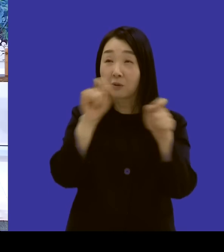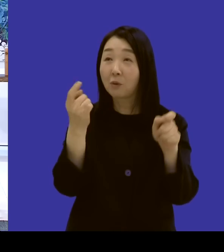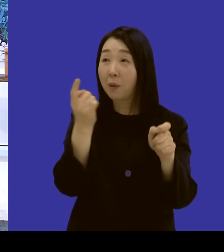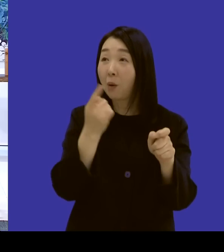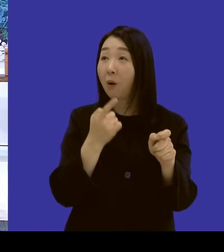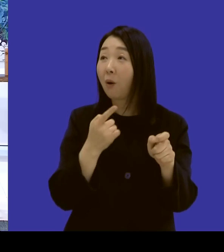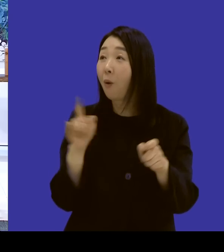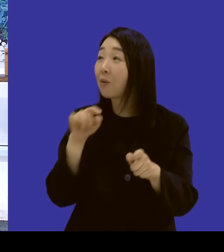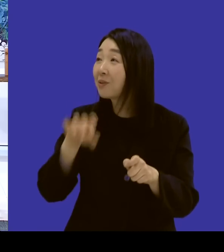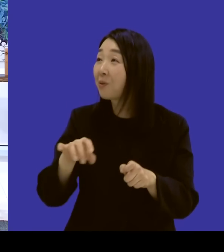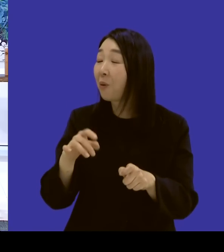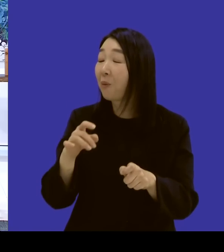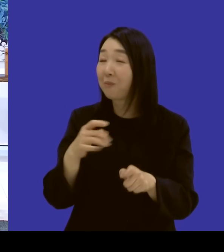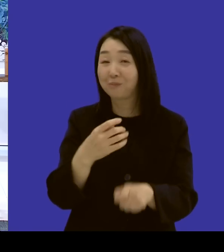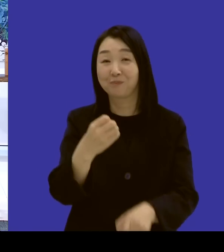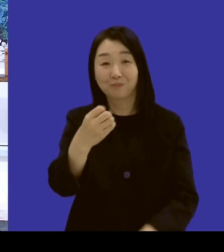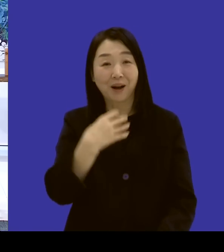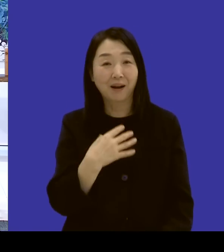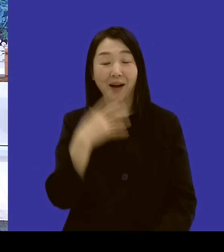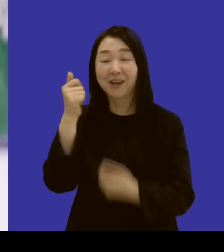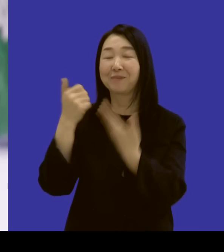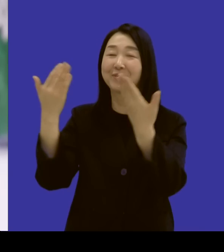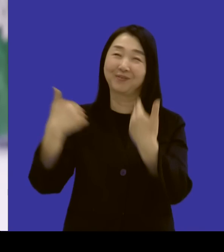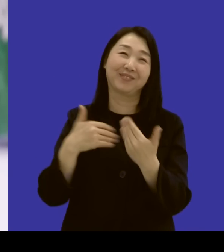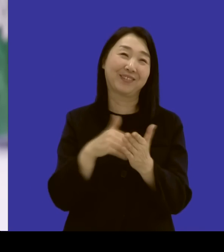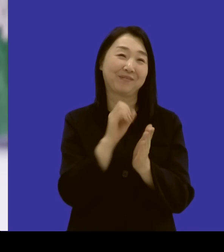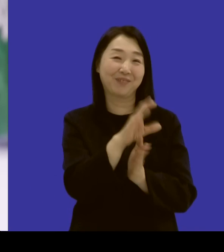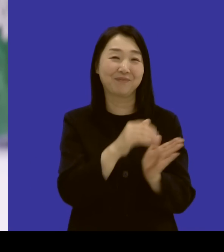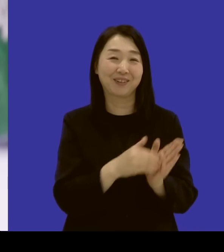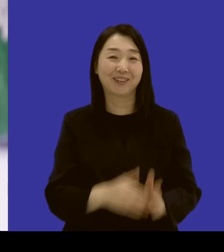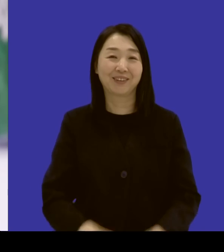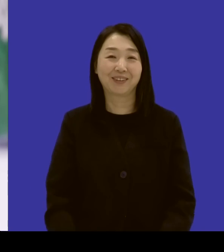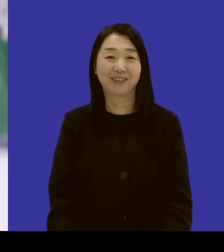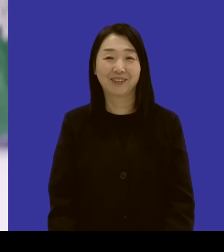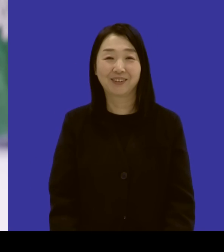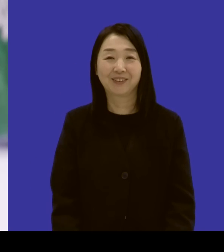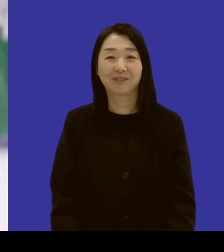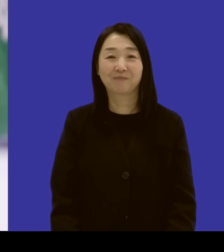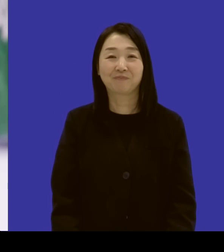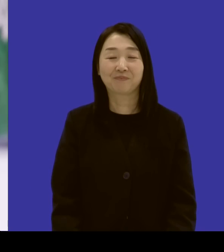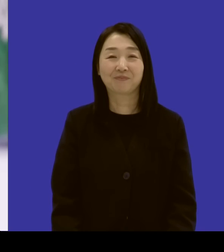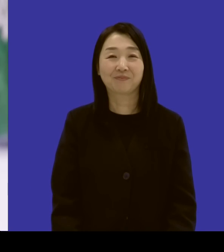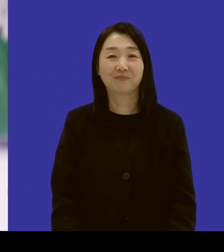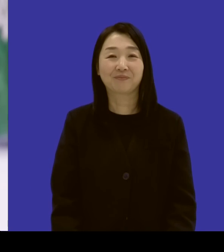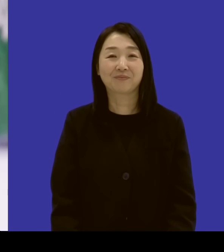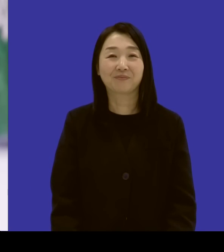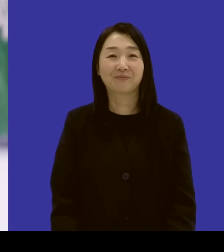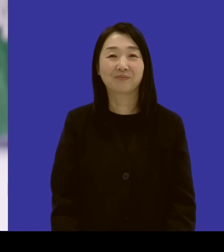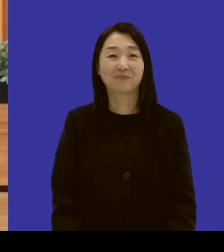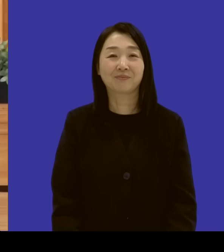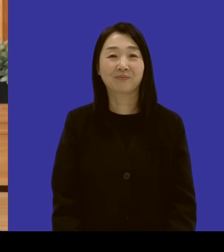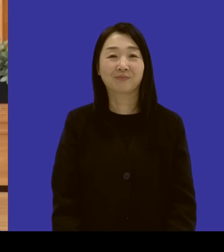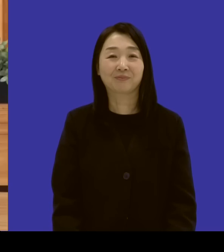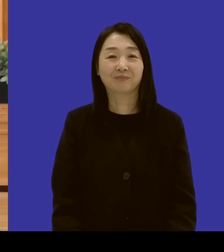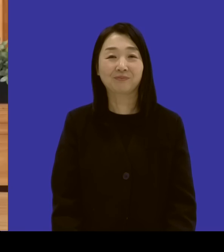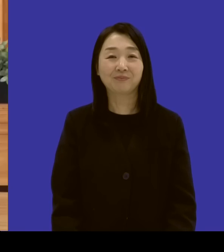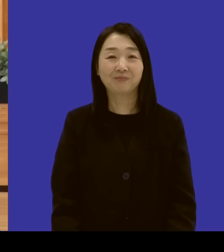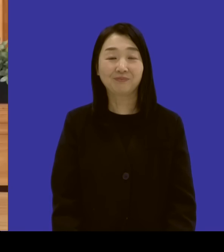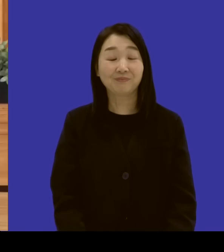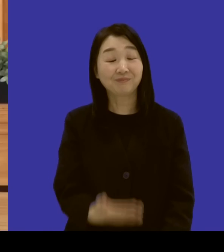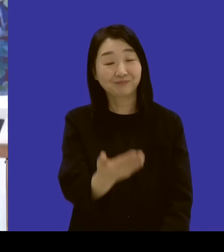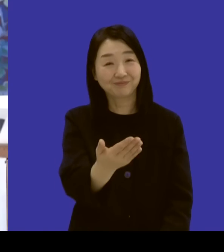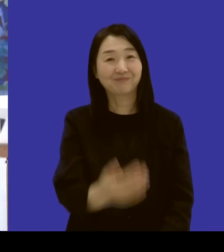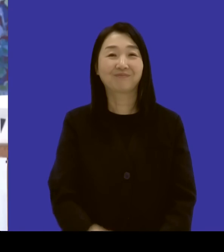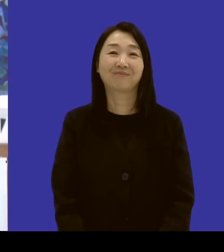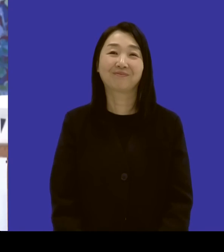배워가지고 오셨어요? 그러니까 하나님이 주시는 거. 그거는 여기로 한번 저희가 영상은 네네. 하죠. 박기영 목사님.